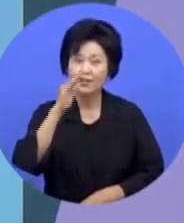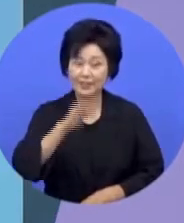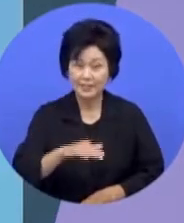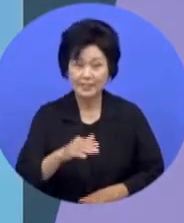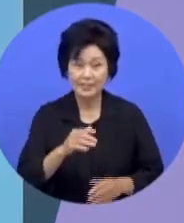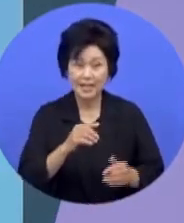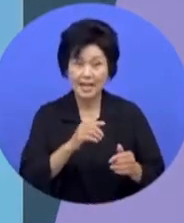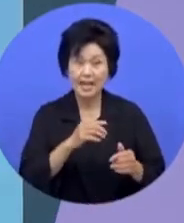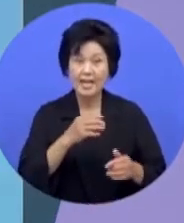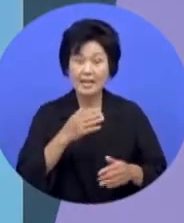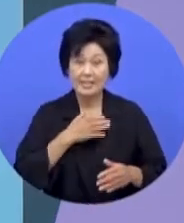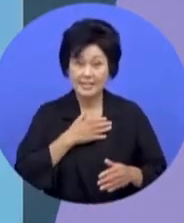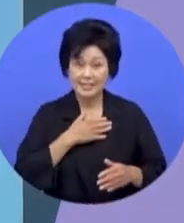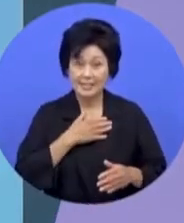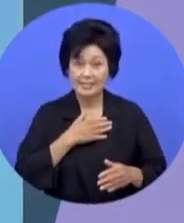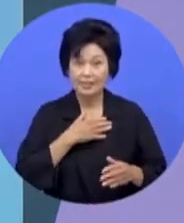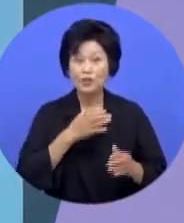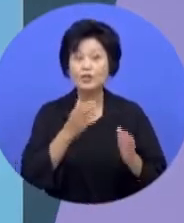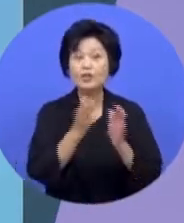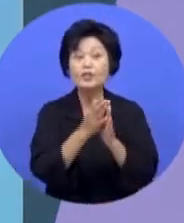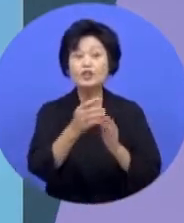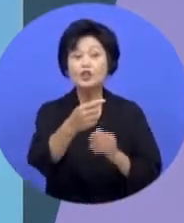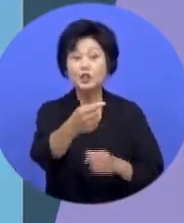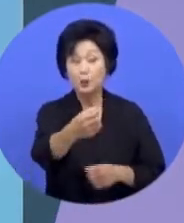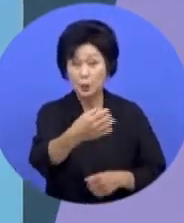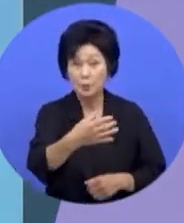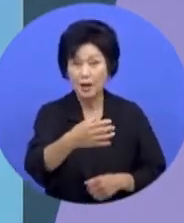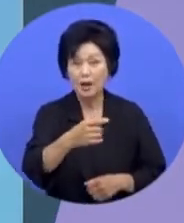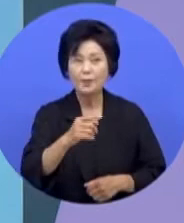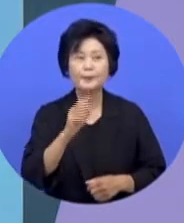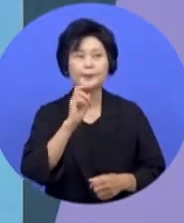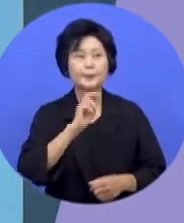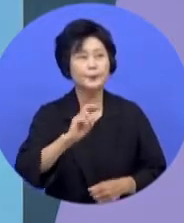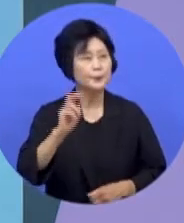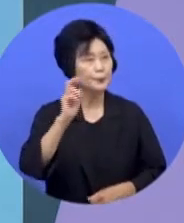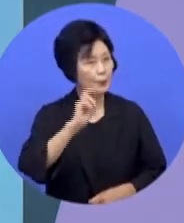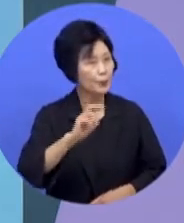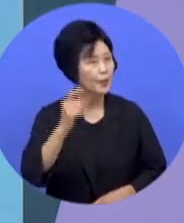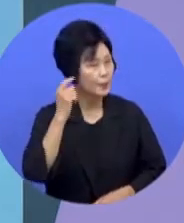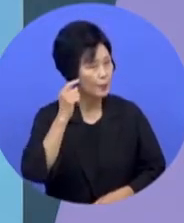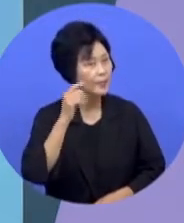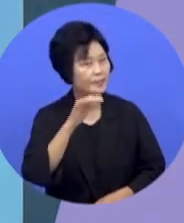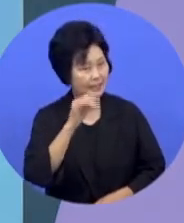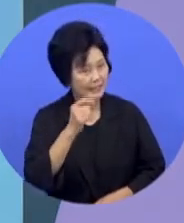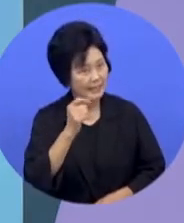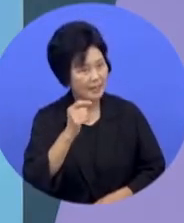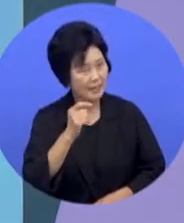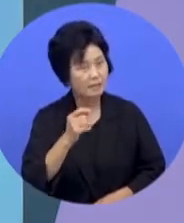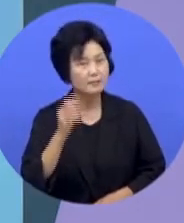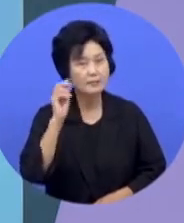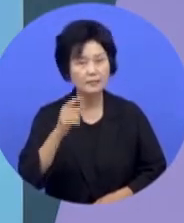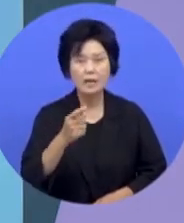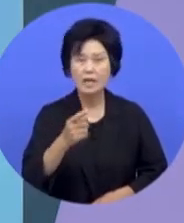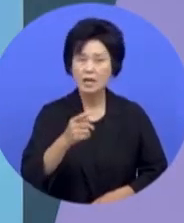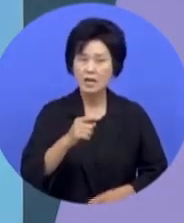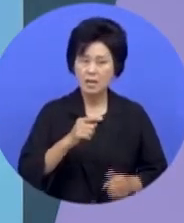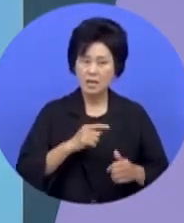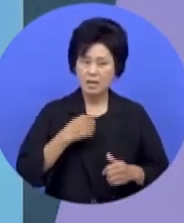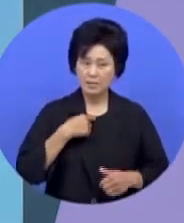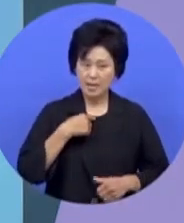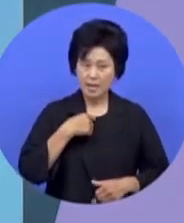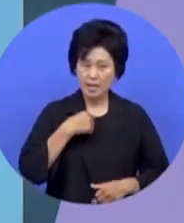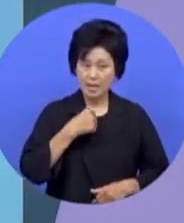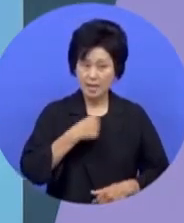이제 유튜브를 통해서 이제 가요를 듣고 있었나 봐요. 근데 그거를 옆에서 계속 들으면서 이 내용이 정말 하나님이 기뻐하시지 않은